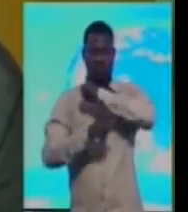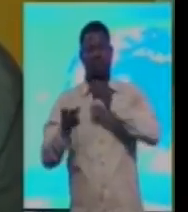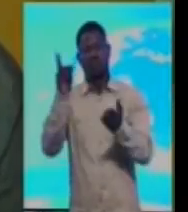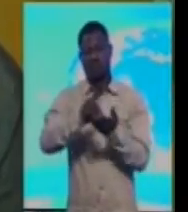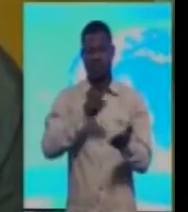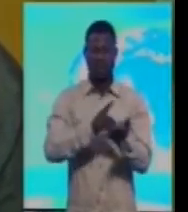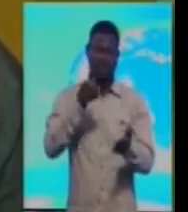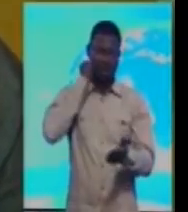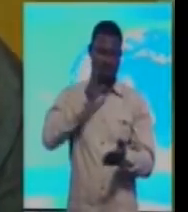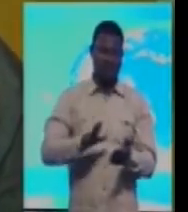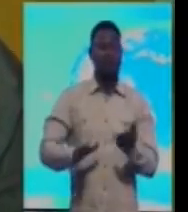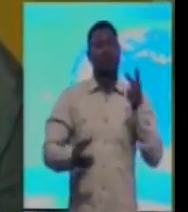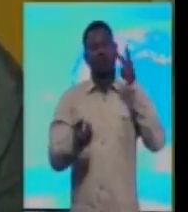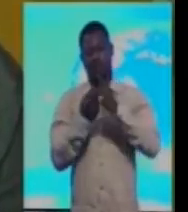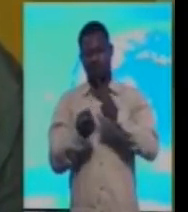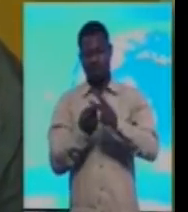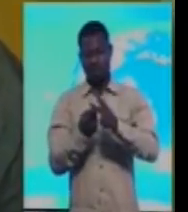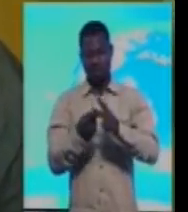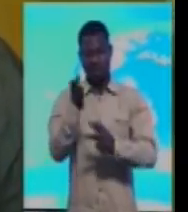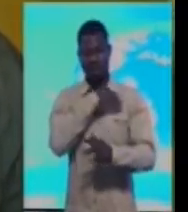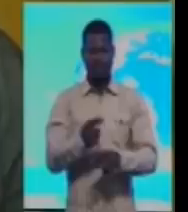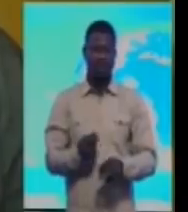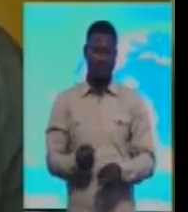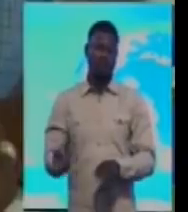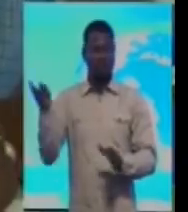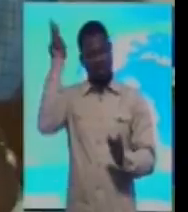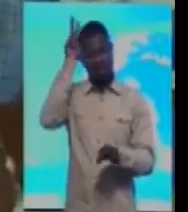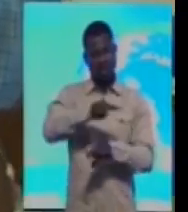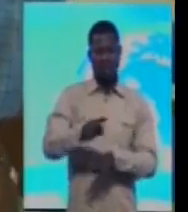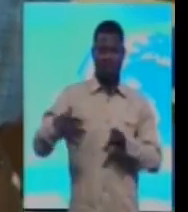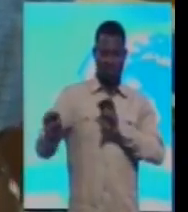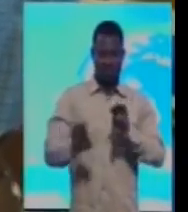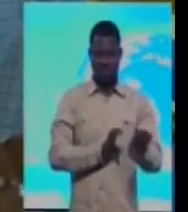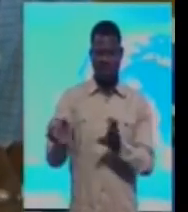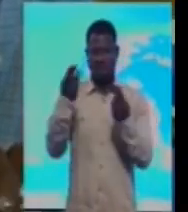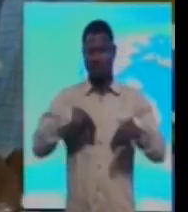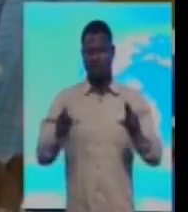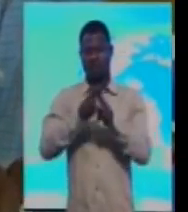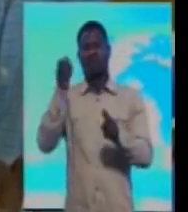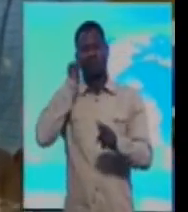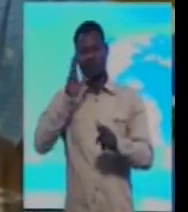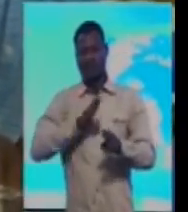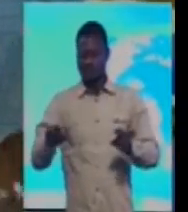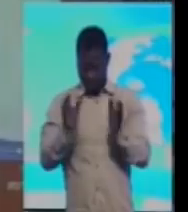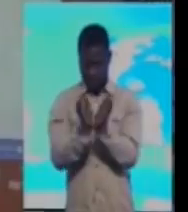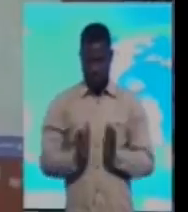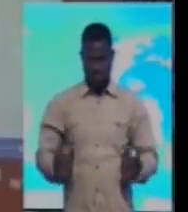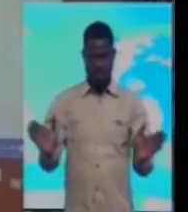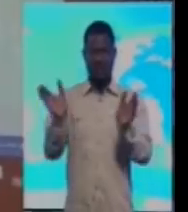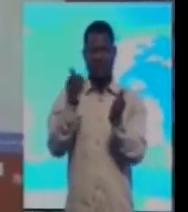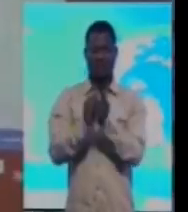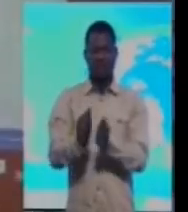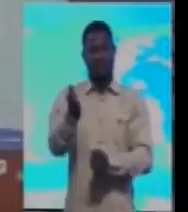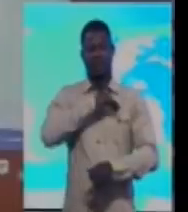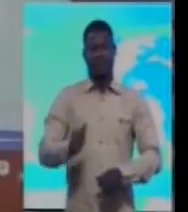module 3 a concerné les violences faites aux femmes de façon générale. C'est avec satisfaction que ces derniers ont accueilli